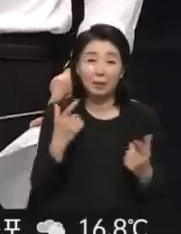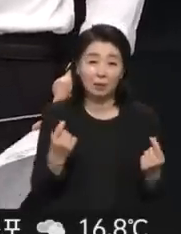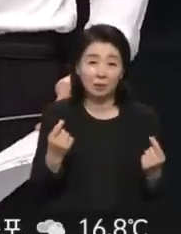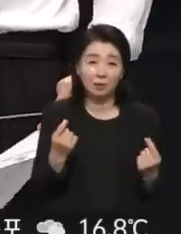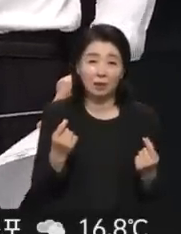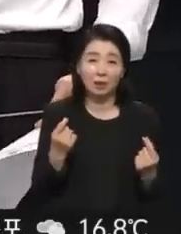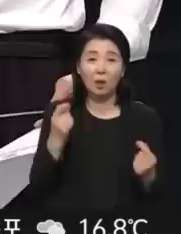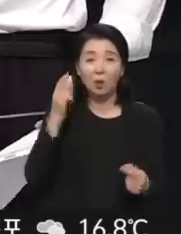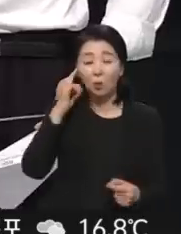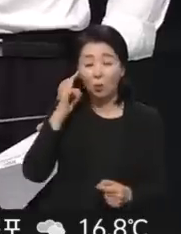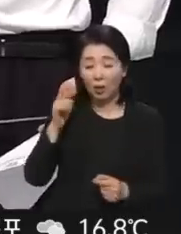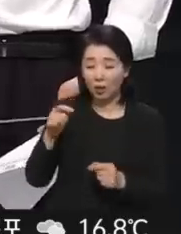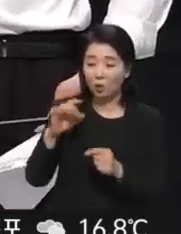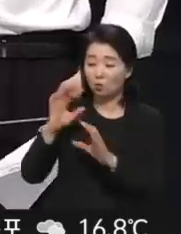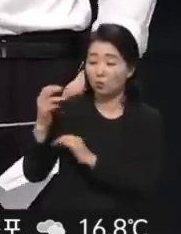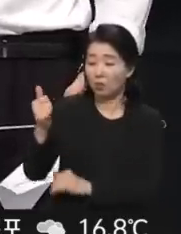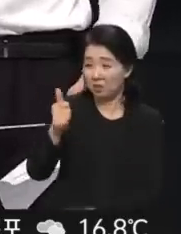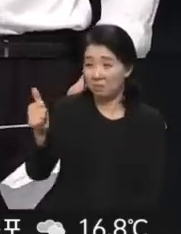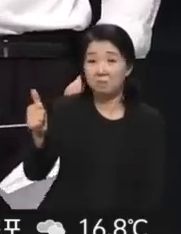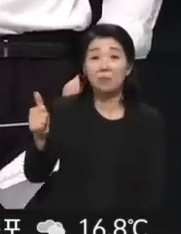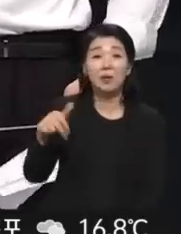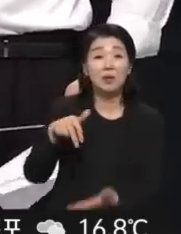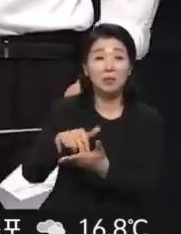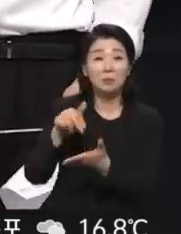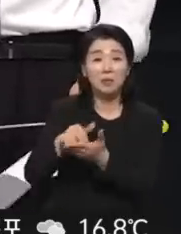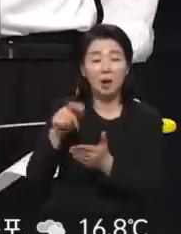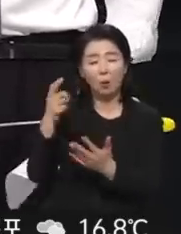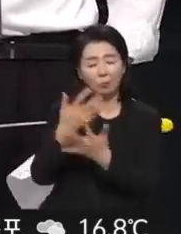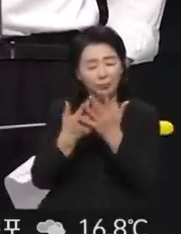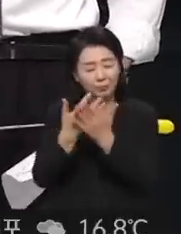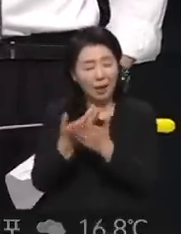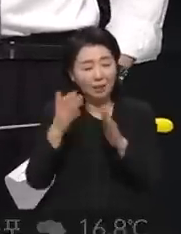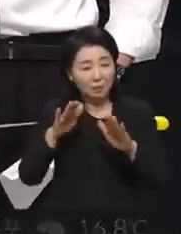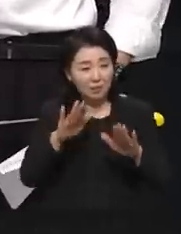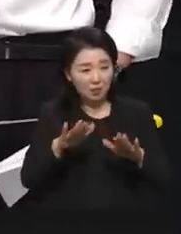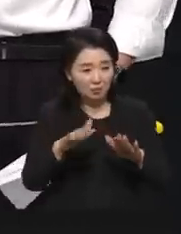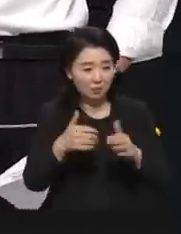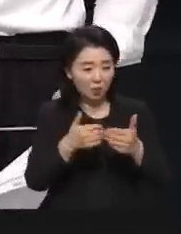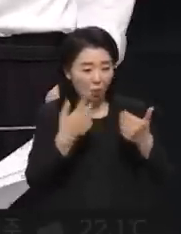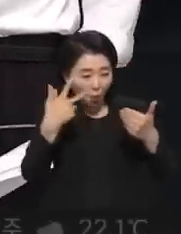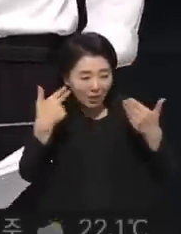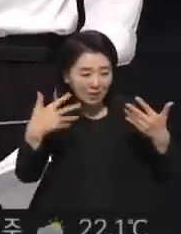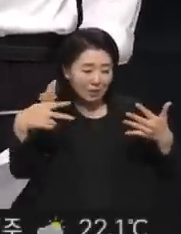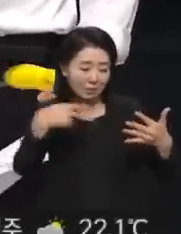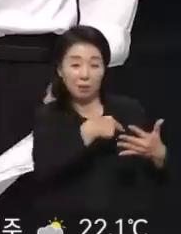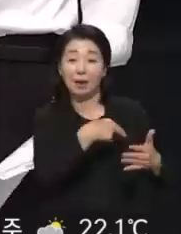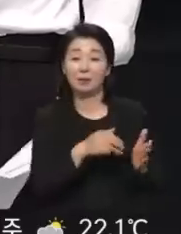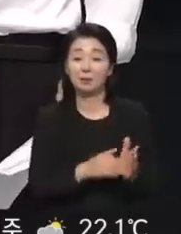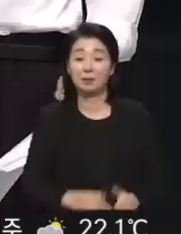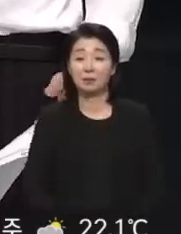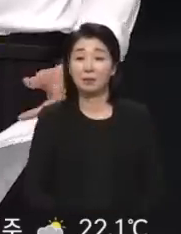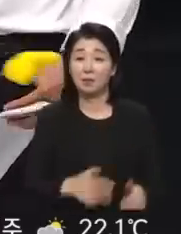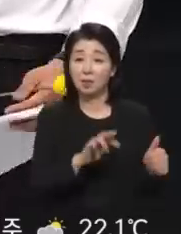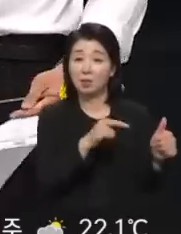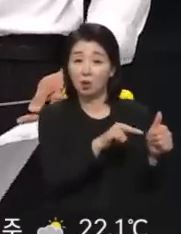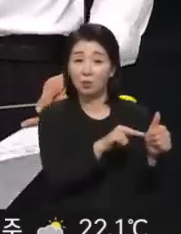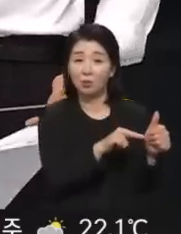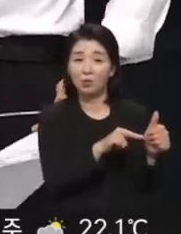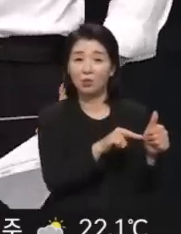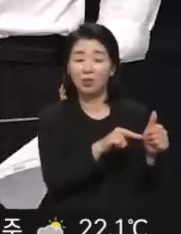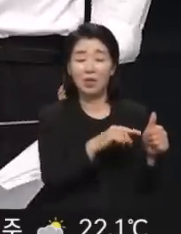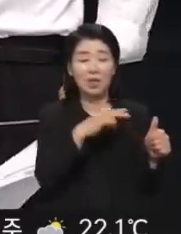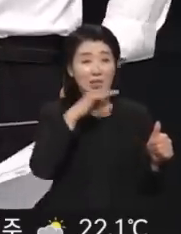태도를 취했던 당 지도부가 전 씨와 거리두기 강화에 나선 것도 바로 이 때문입니다. 전 씨를